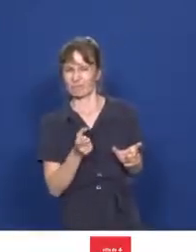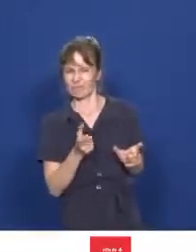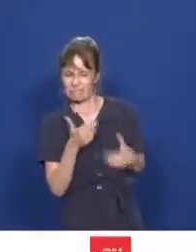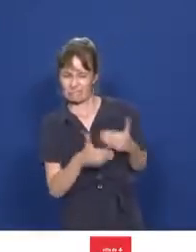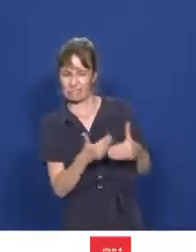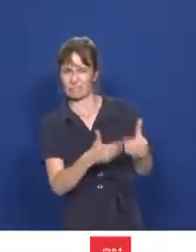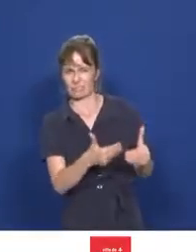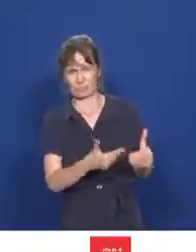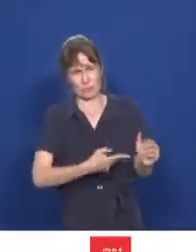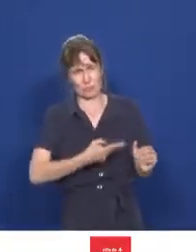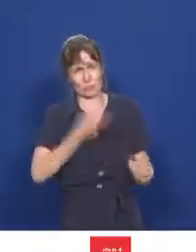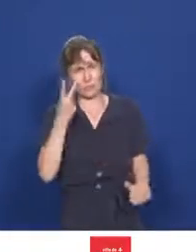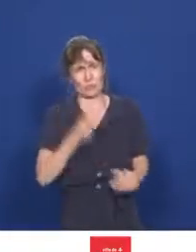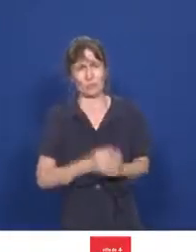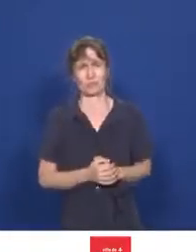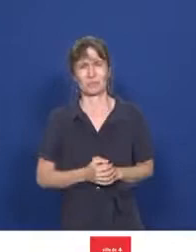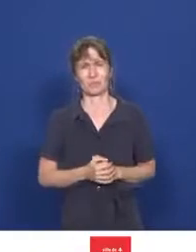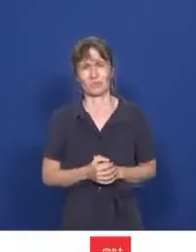de ces